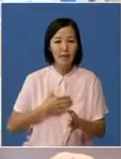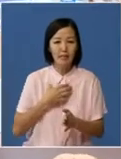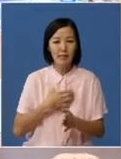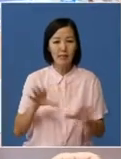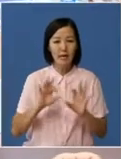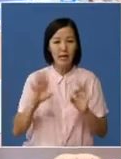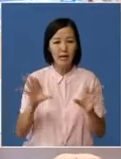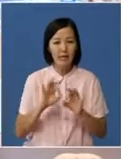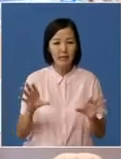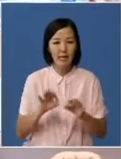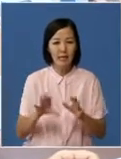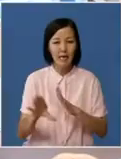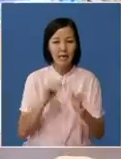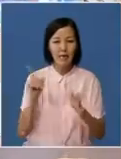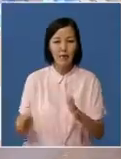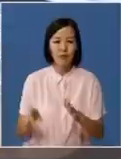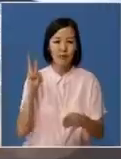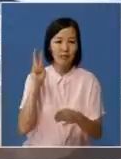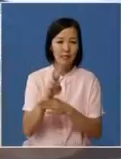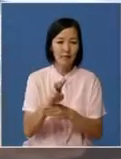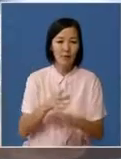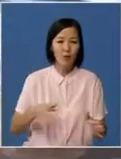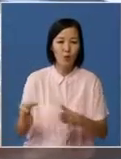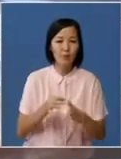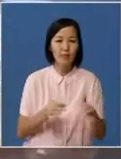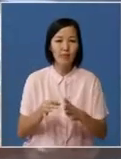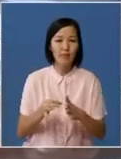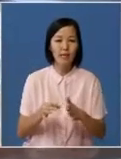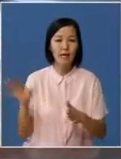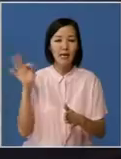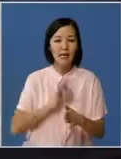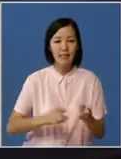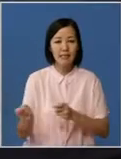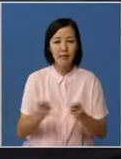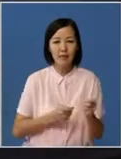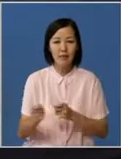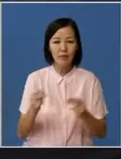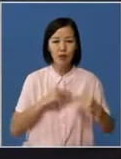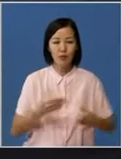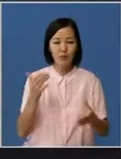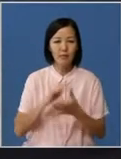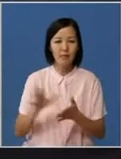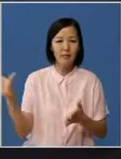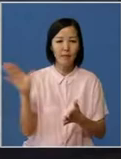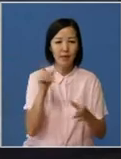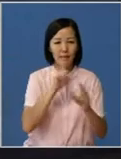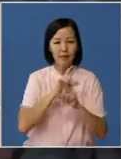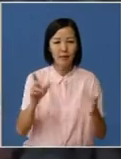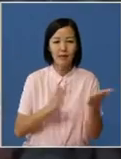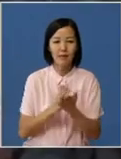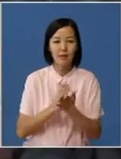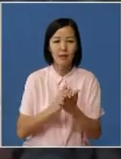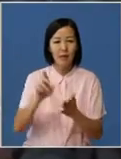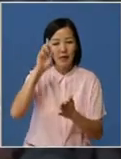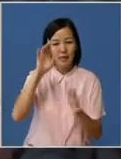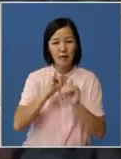Айта кетейік, халық қалаулысы іссапары барысында облыстық кірістер басқармасының жұмысымен де танысты. Барлық мекеме қызметкерлерін еліміздің дамуына